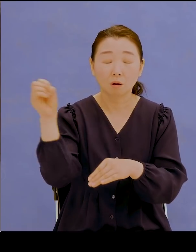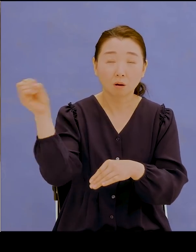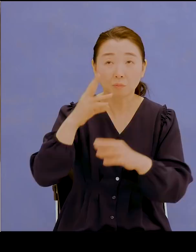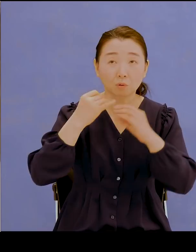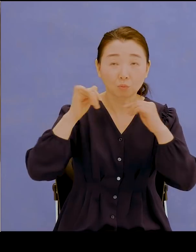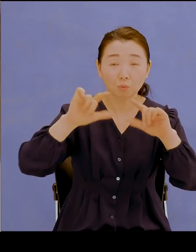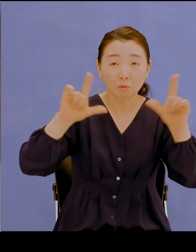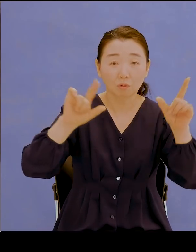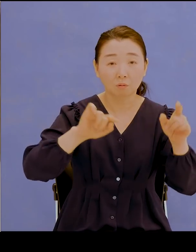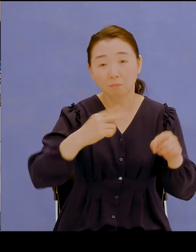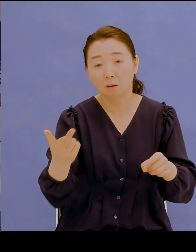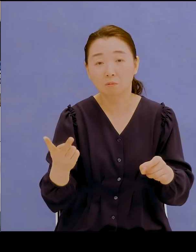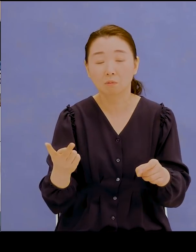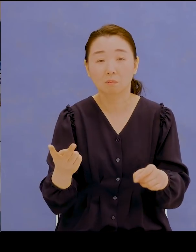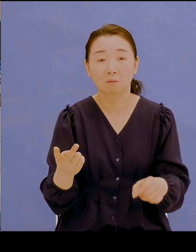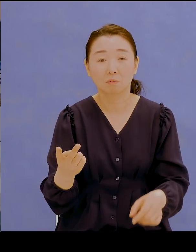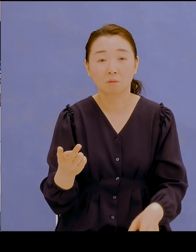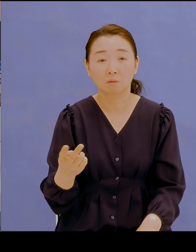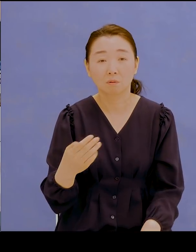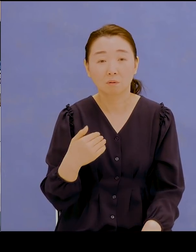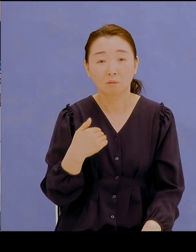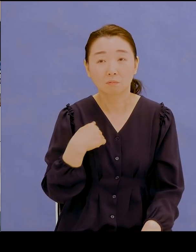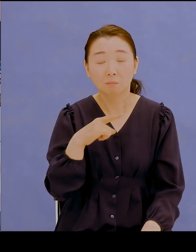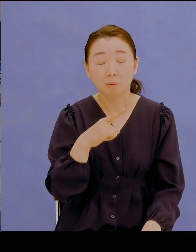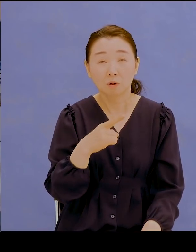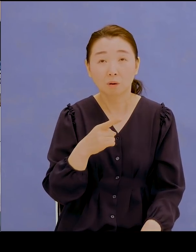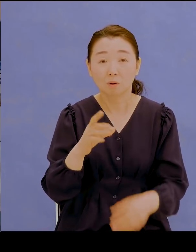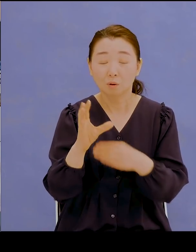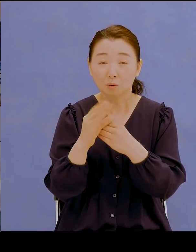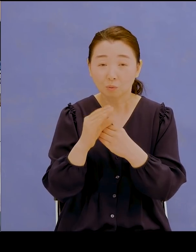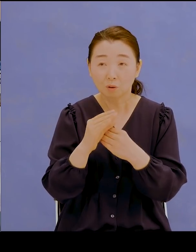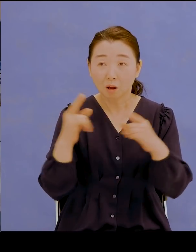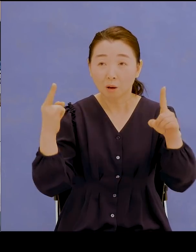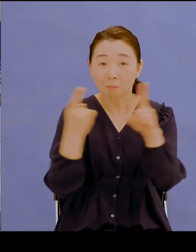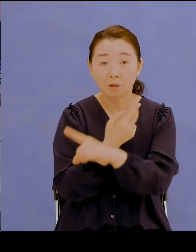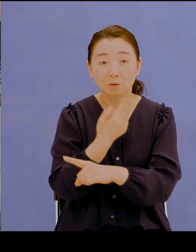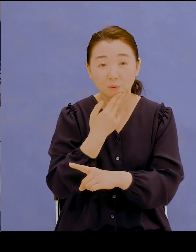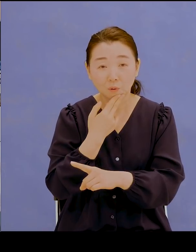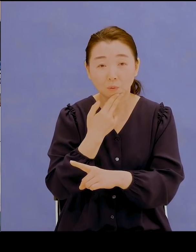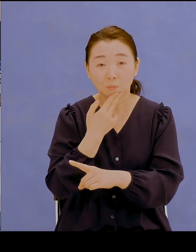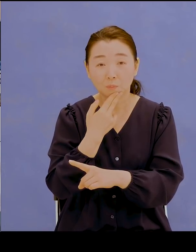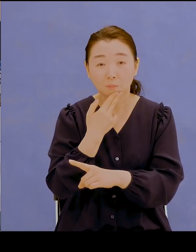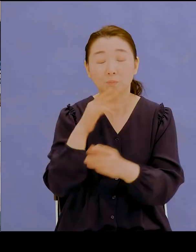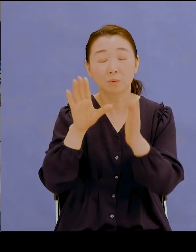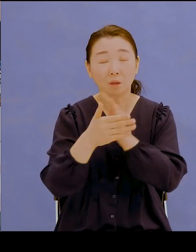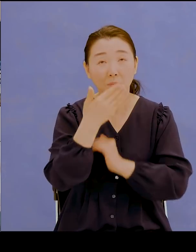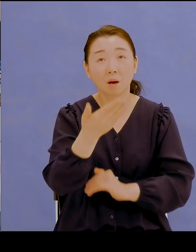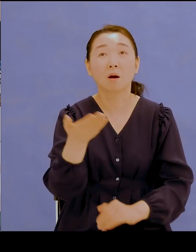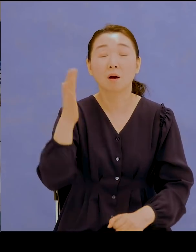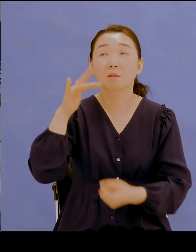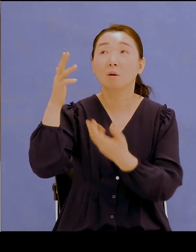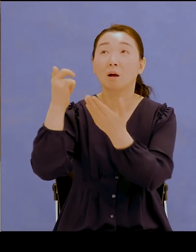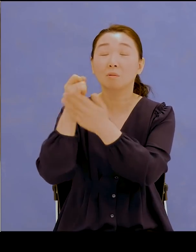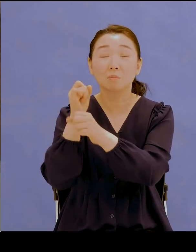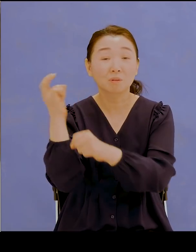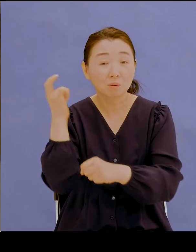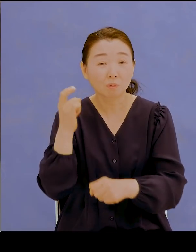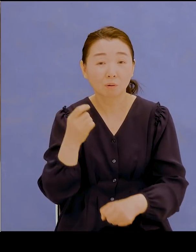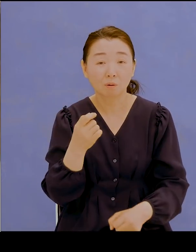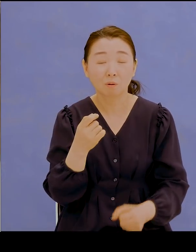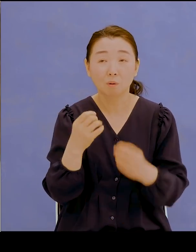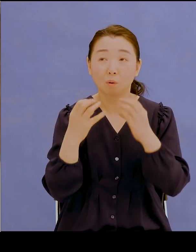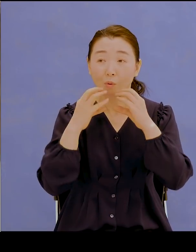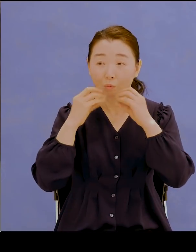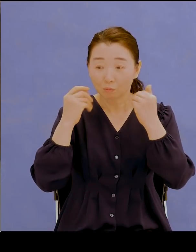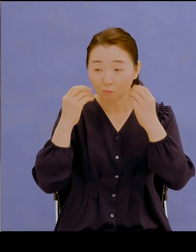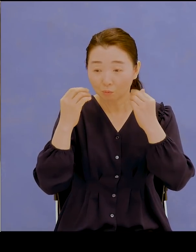녹화가 바뀌는 거예요. 네. 내가 그분한테 그래서 이거 녹화가 바뀌지 않는 한 이건 못해요. 하나님 듣고 계셨어요. 대박. 녹화가